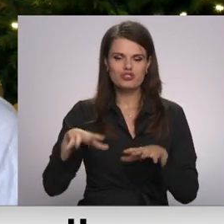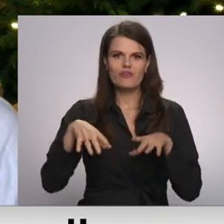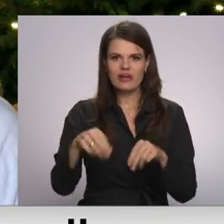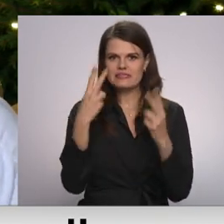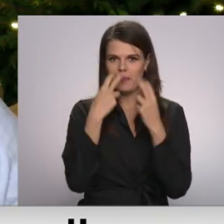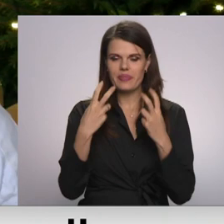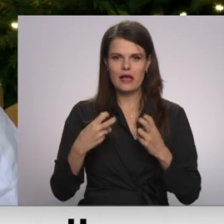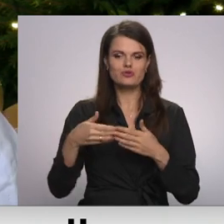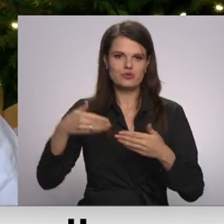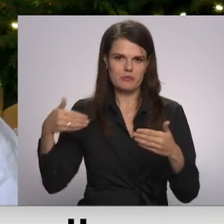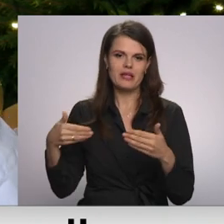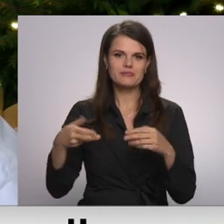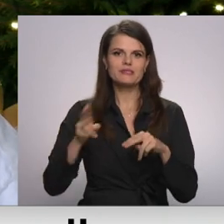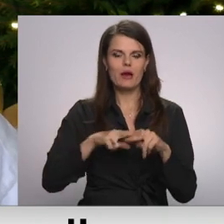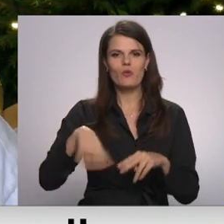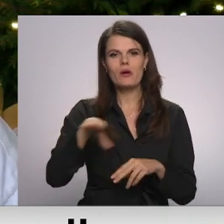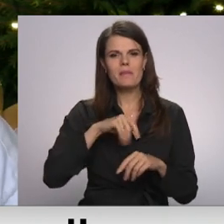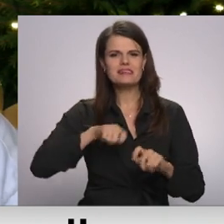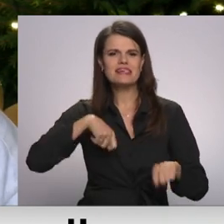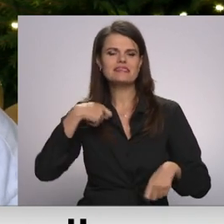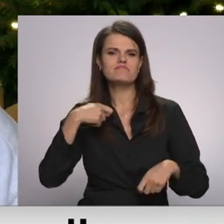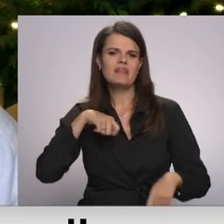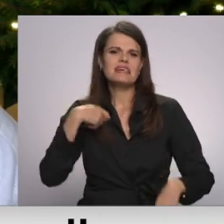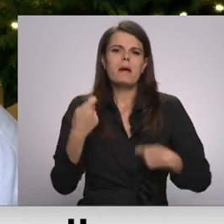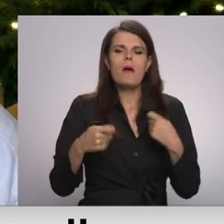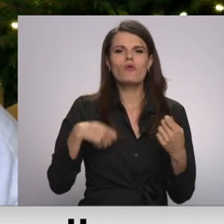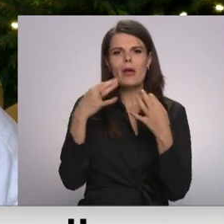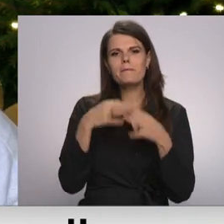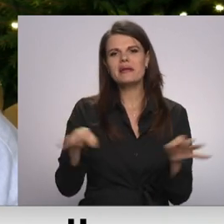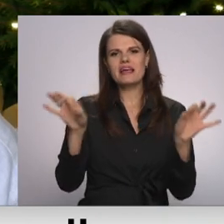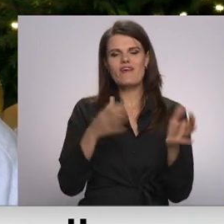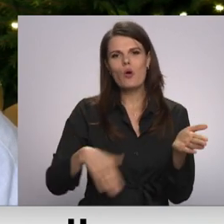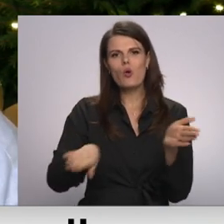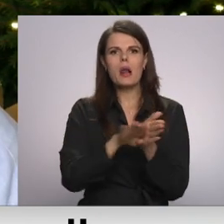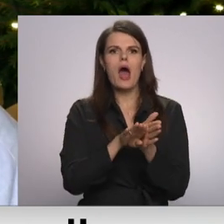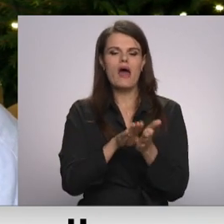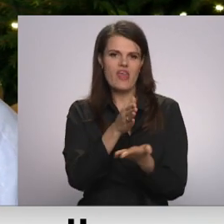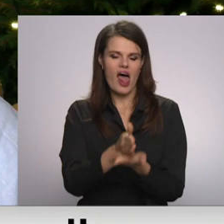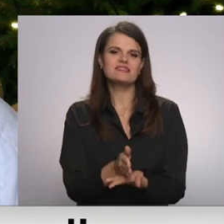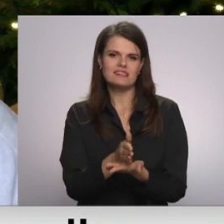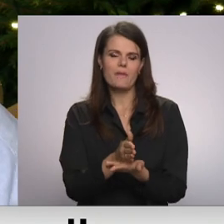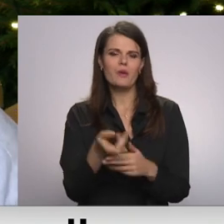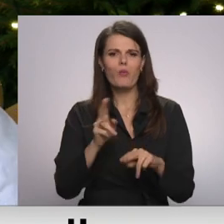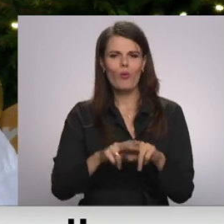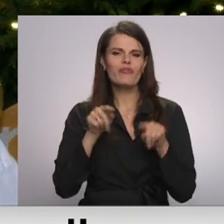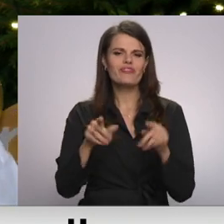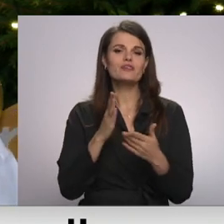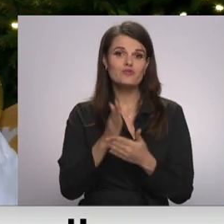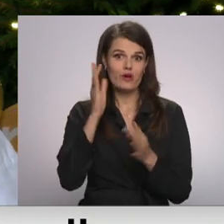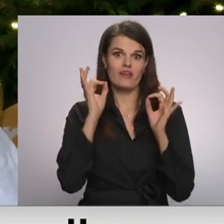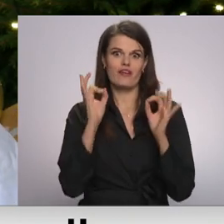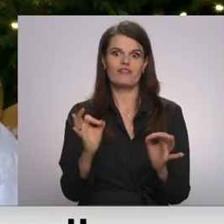testus pirms tām, un mēs varbūt izbaudījām brīvāku klātbūtni, klātesamību. Un tas notika